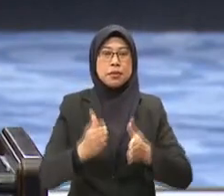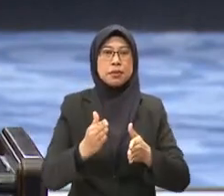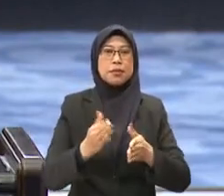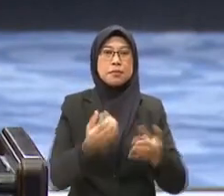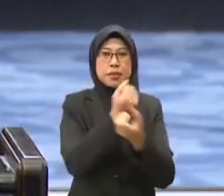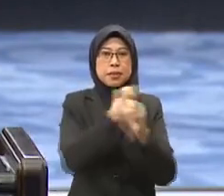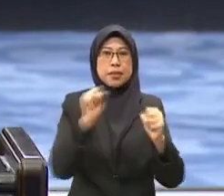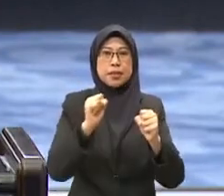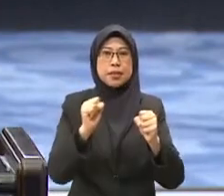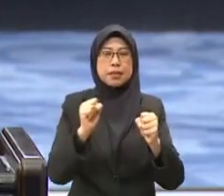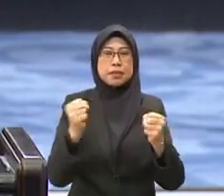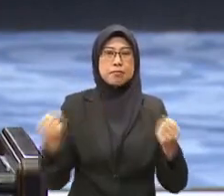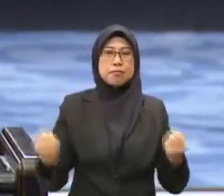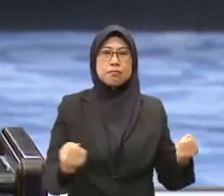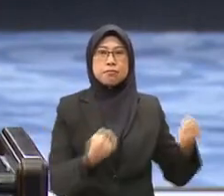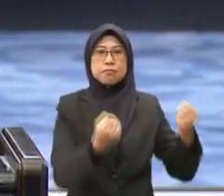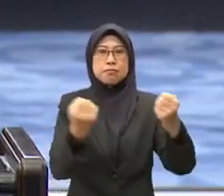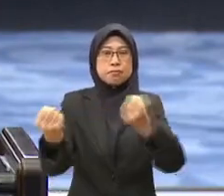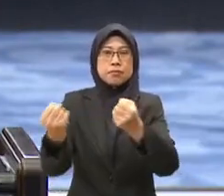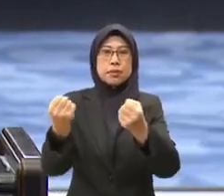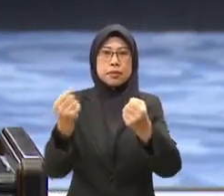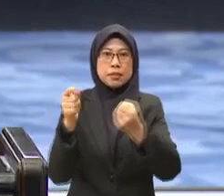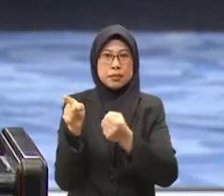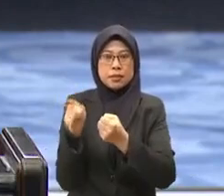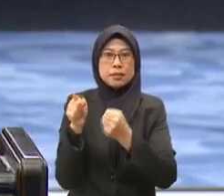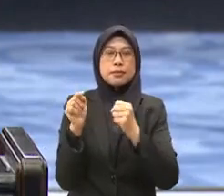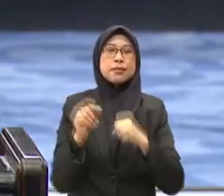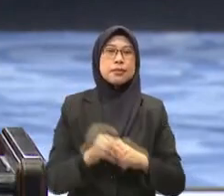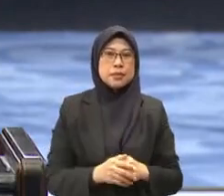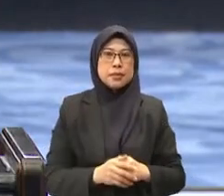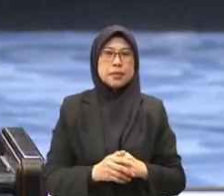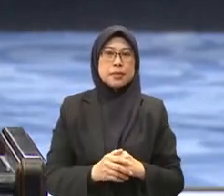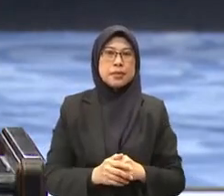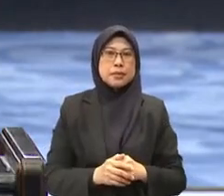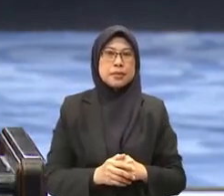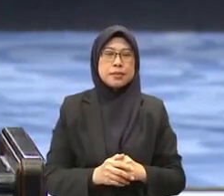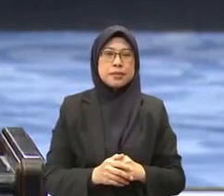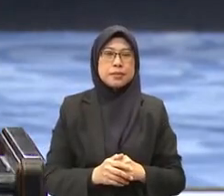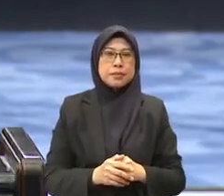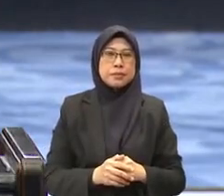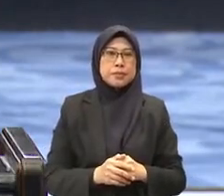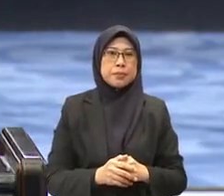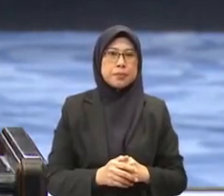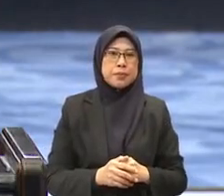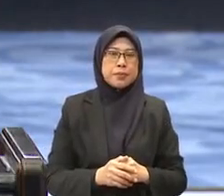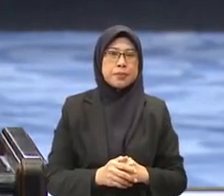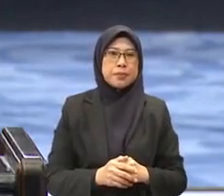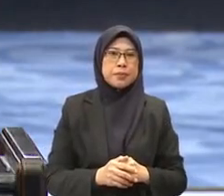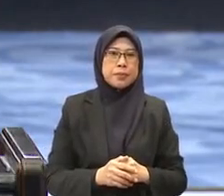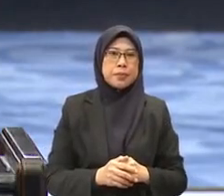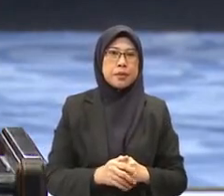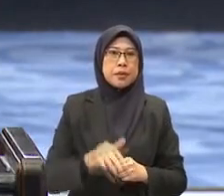bergerak yang akan memanfaatkan rakyat yang berada di kawasan tersebut manakala